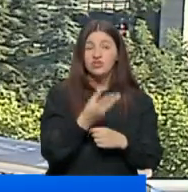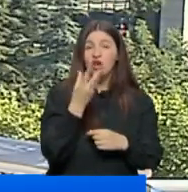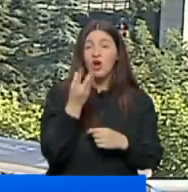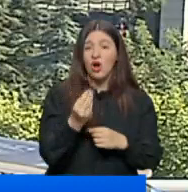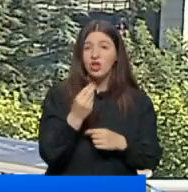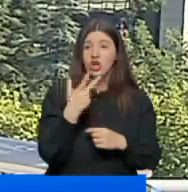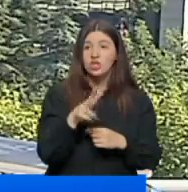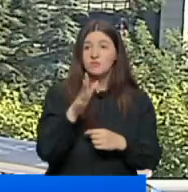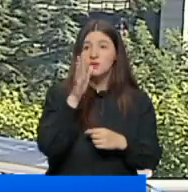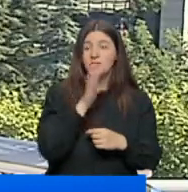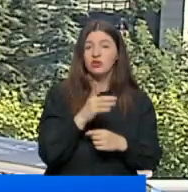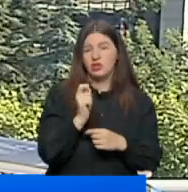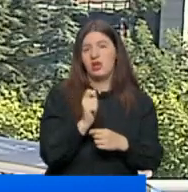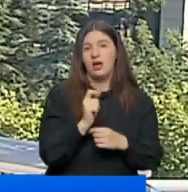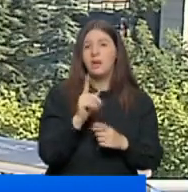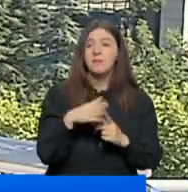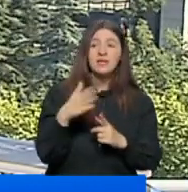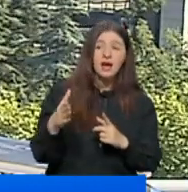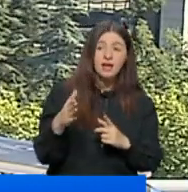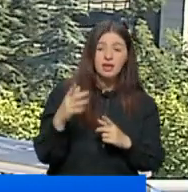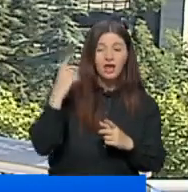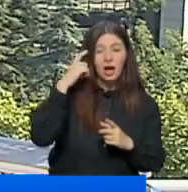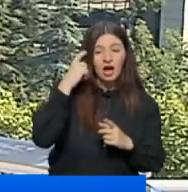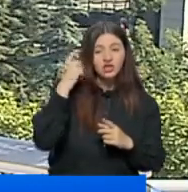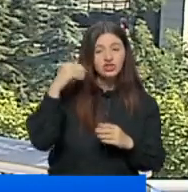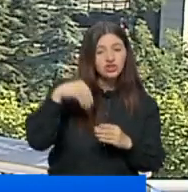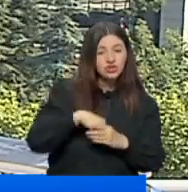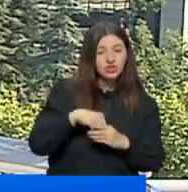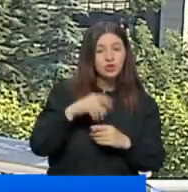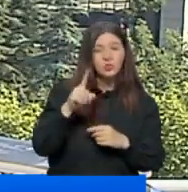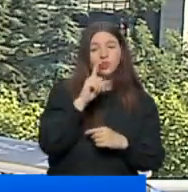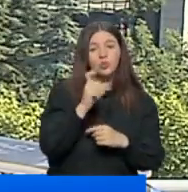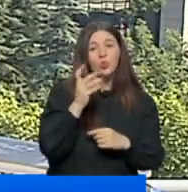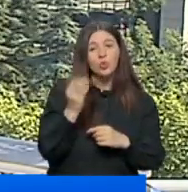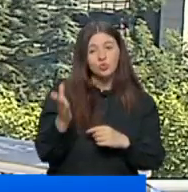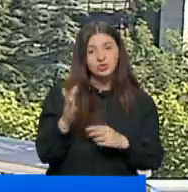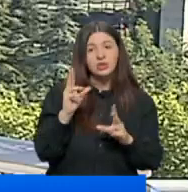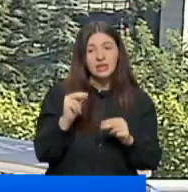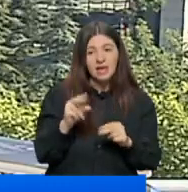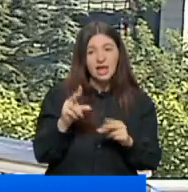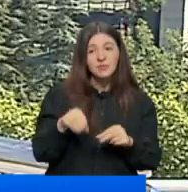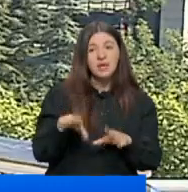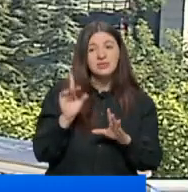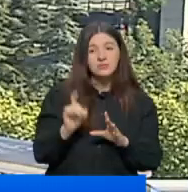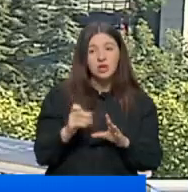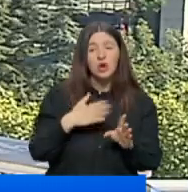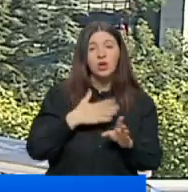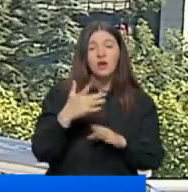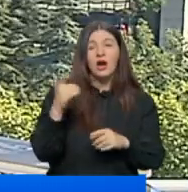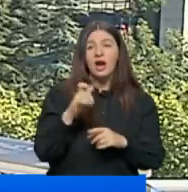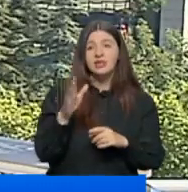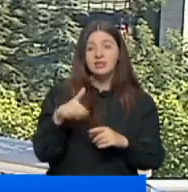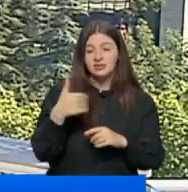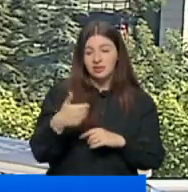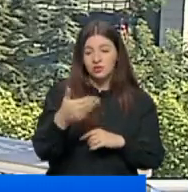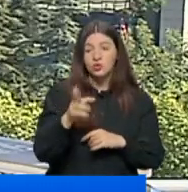olan 3500 lira. Bir anda aklınızın ucunda bu soru olsun. Yeter mi yetmez mi? Önümüzdeki ayların